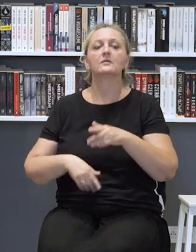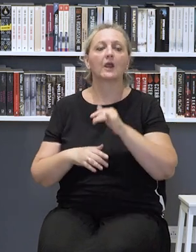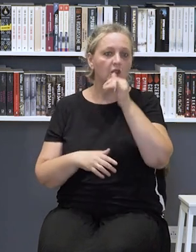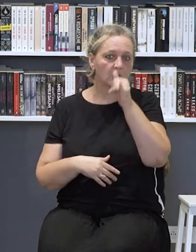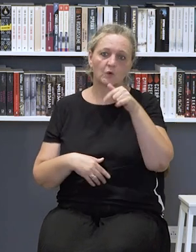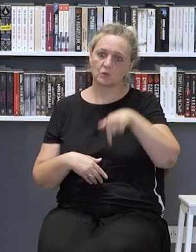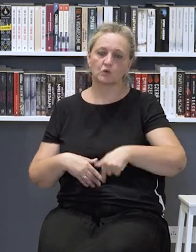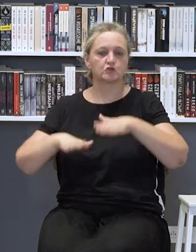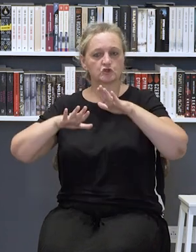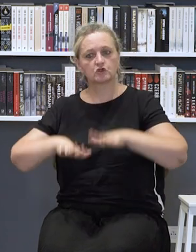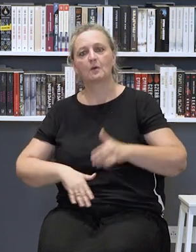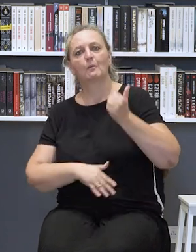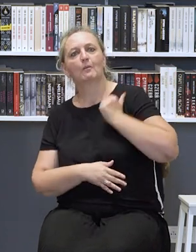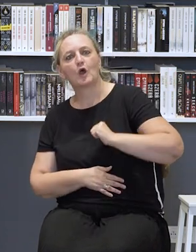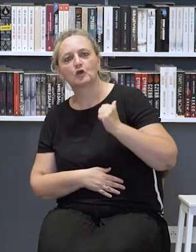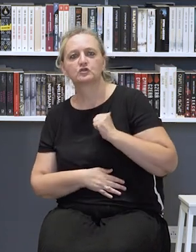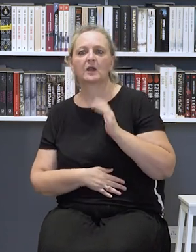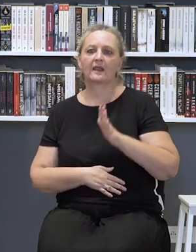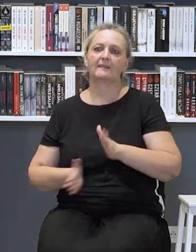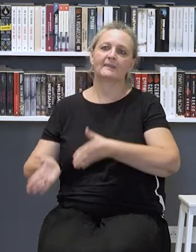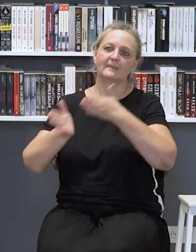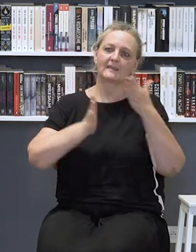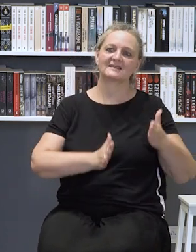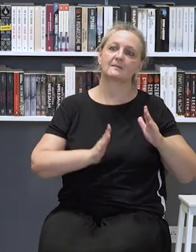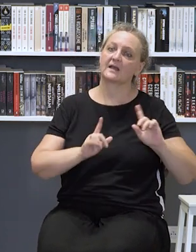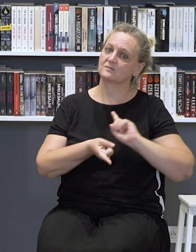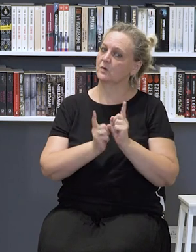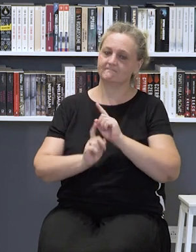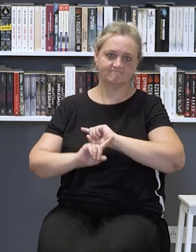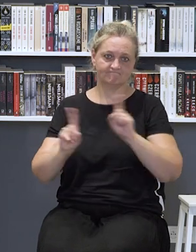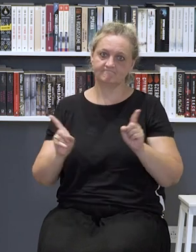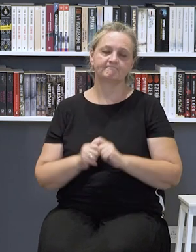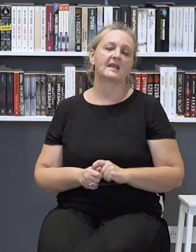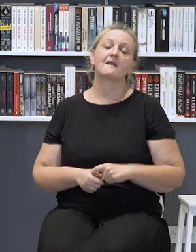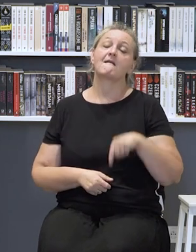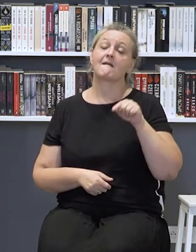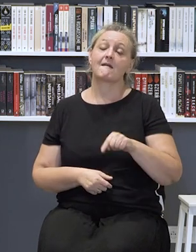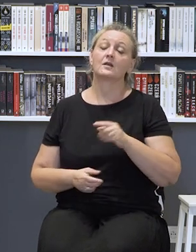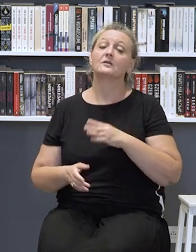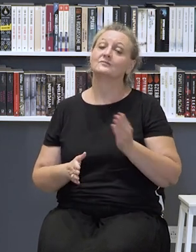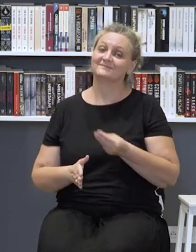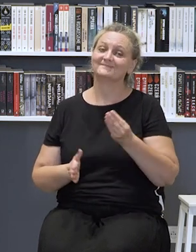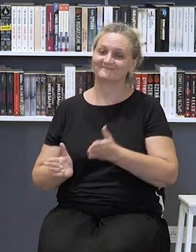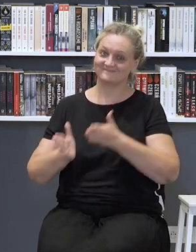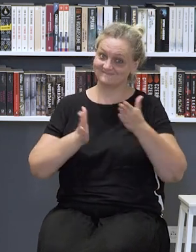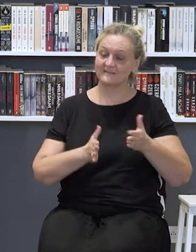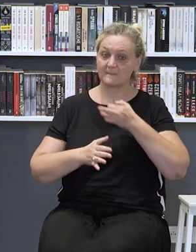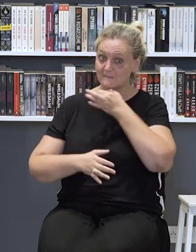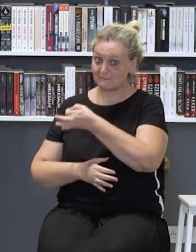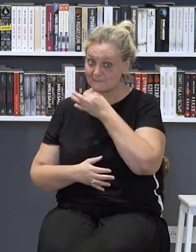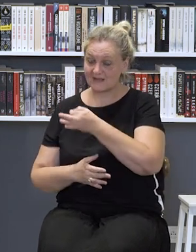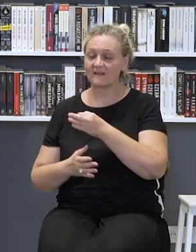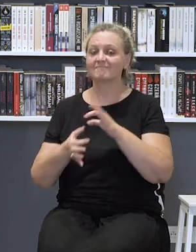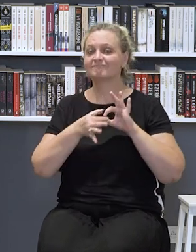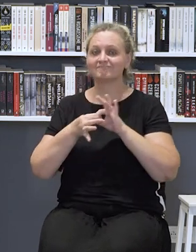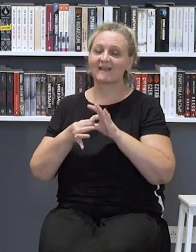można niestety tutaj zostać i poczekać na następne spotkanie. Natomiast zanim przejdziemy do pytań